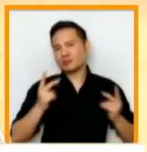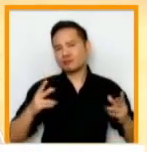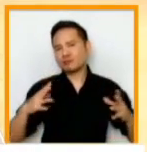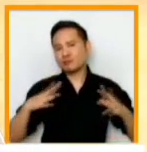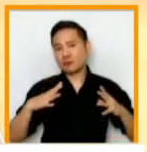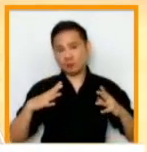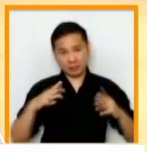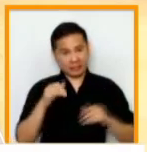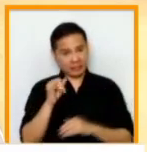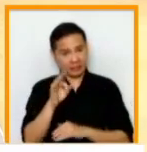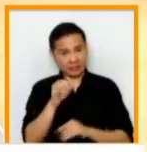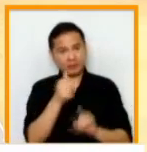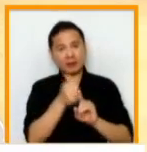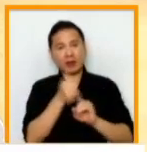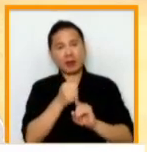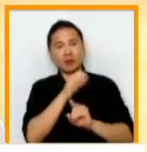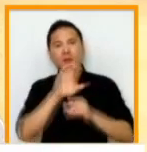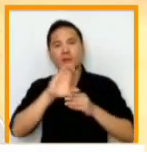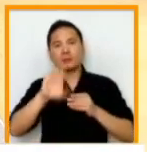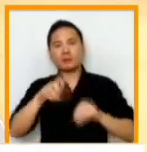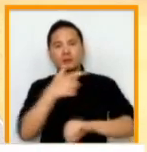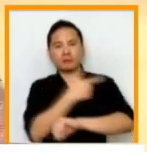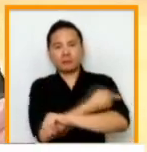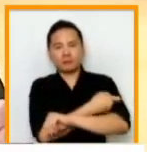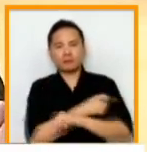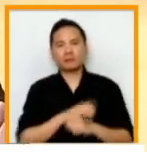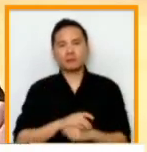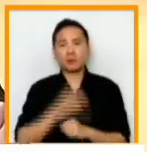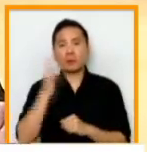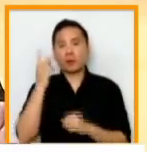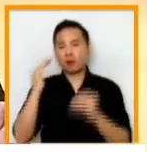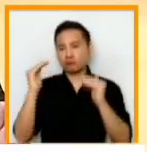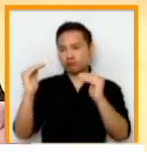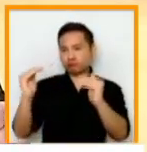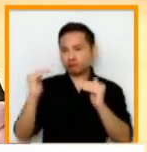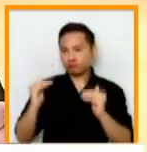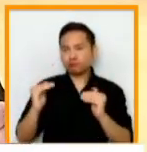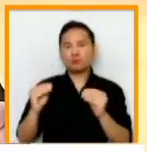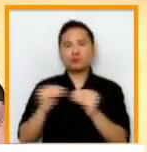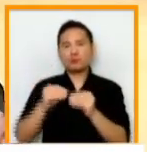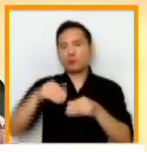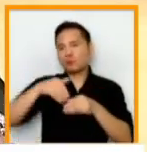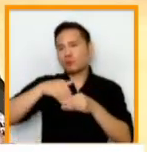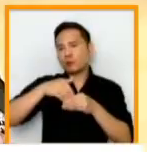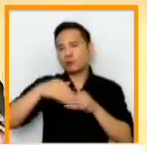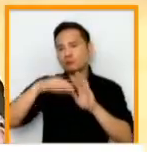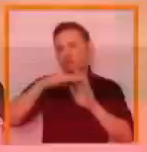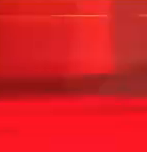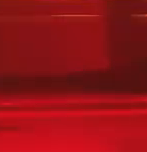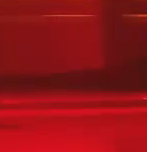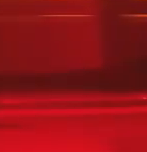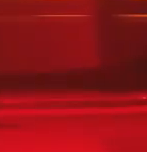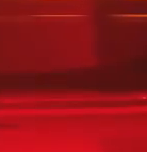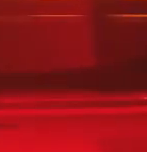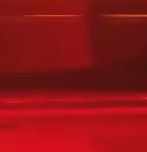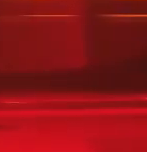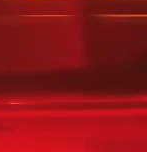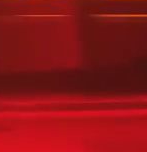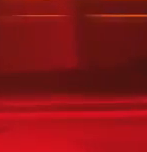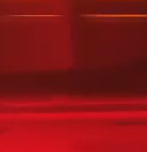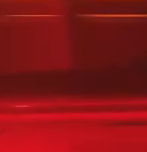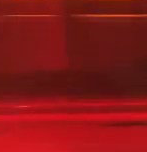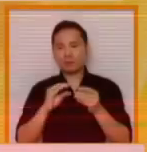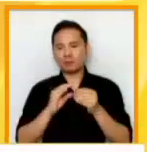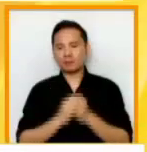kapag tuluyan ng niluwagan ng quarantine classification sa lungsod. Nauna na po roon si Darlene Kay at mga ngamusta